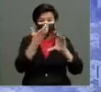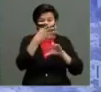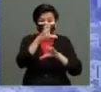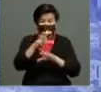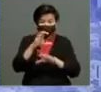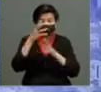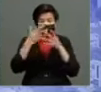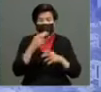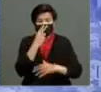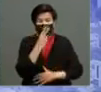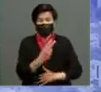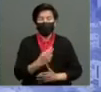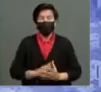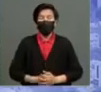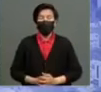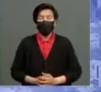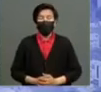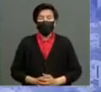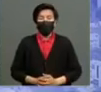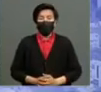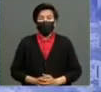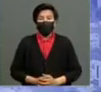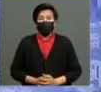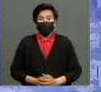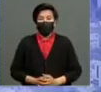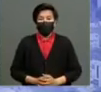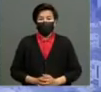แล้วก็กราบเรียนนะครับว่าณต